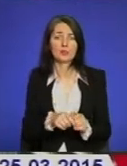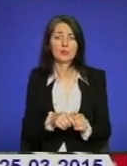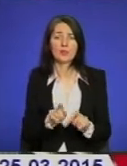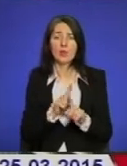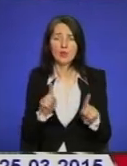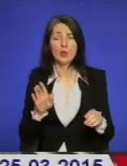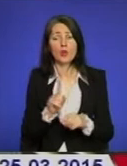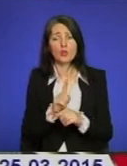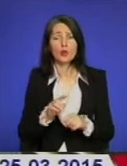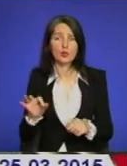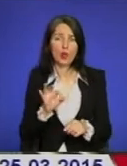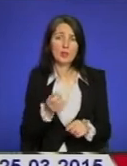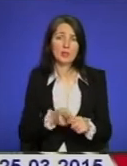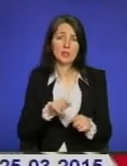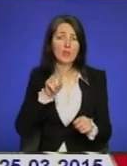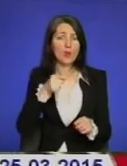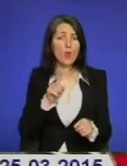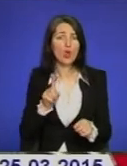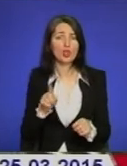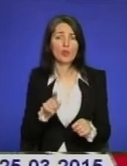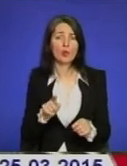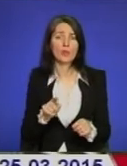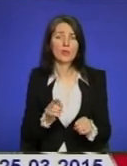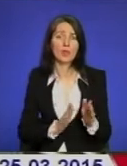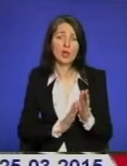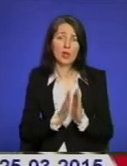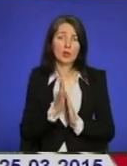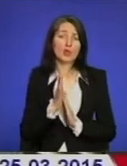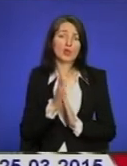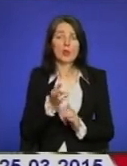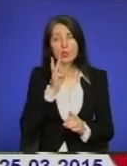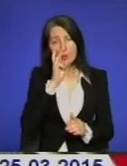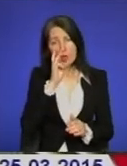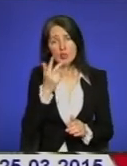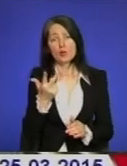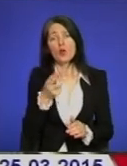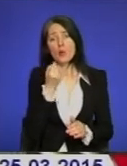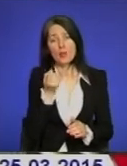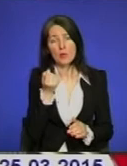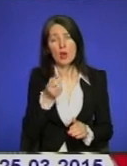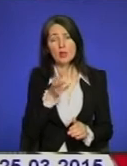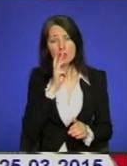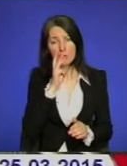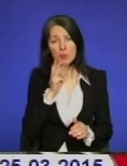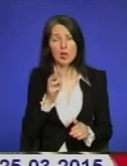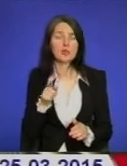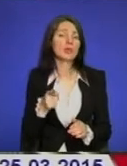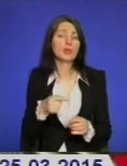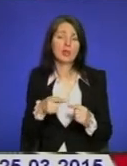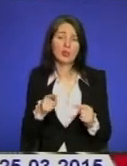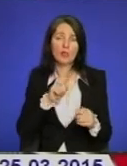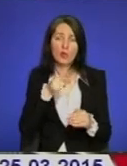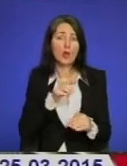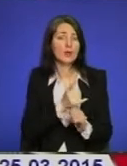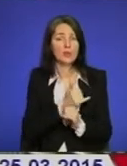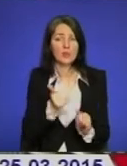особливо Тернопільській області ці вимоги щодо росту заробітних плат трьох мінімальних заробітна плати і тому подібні вимоги вони навряд чи